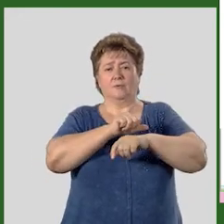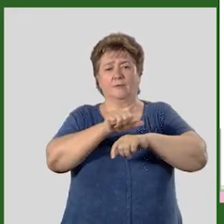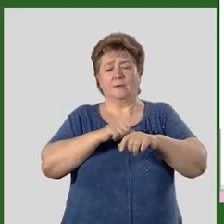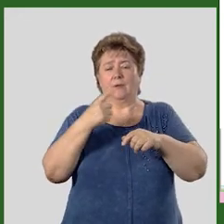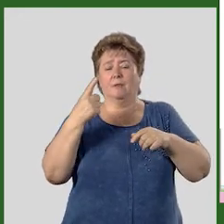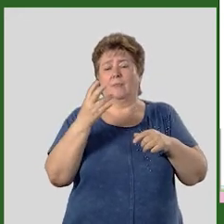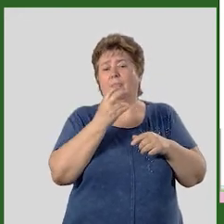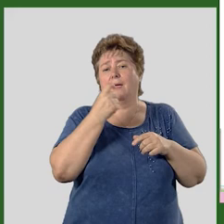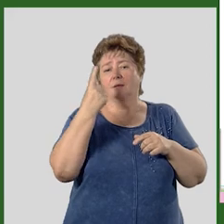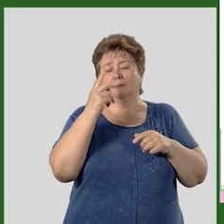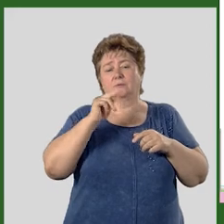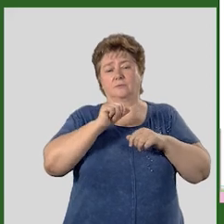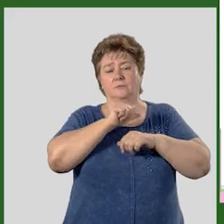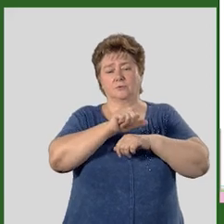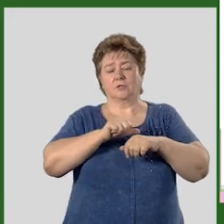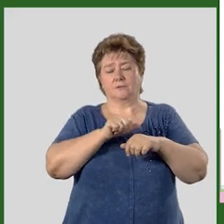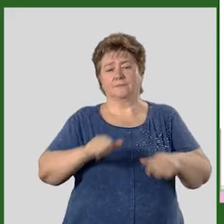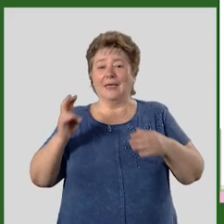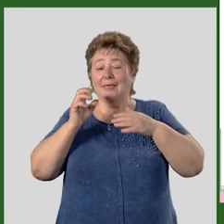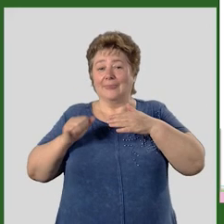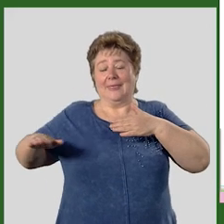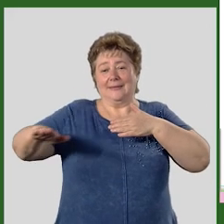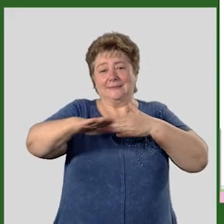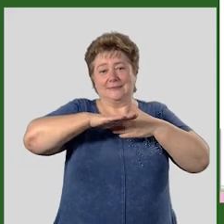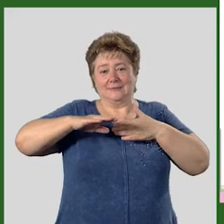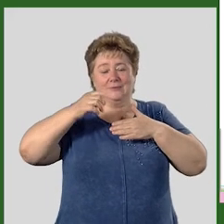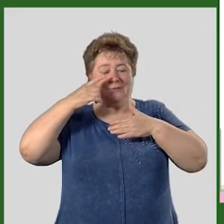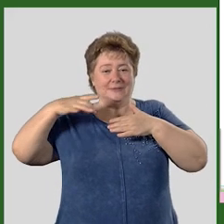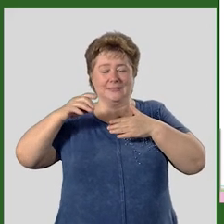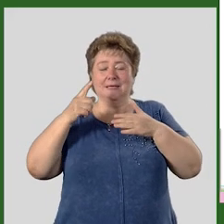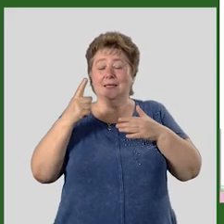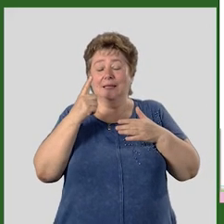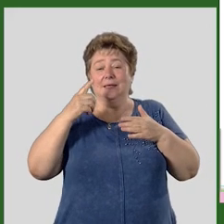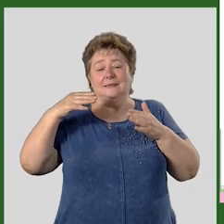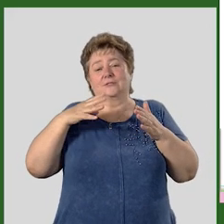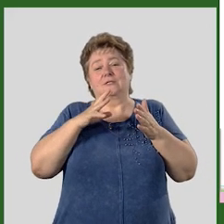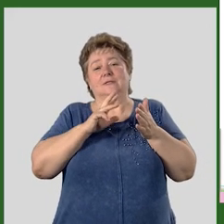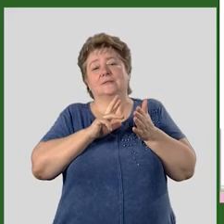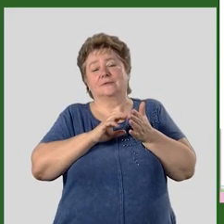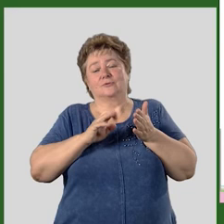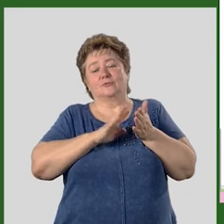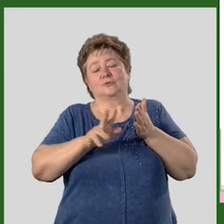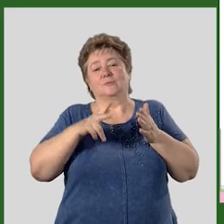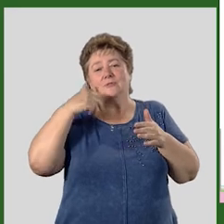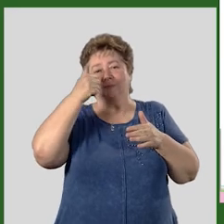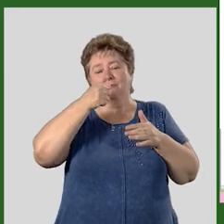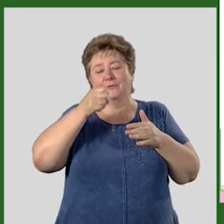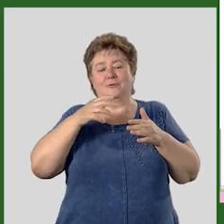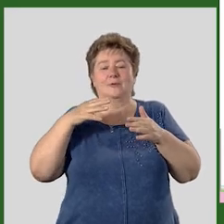на 1 час. На территории Кыргызстана с 1981 года